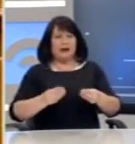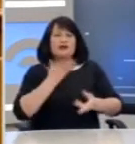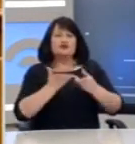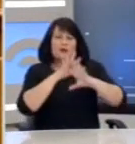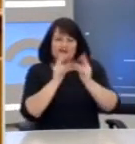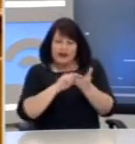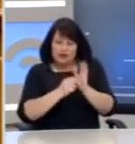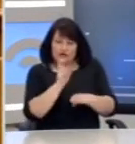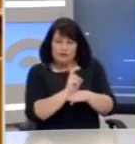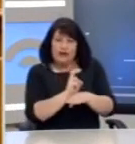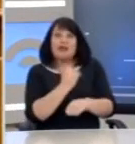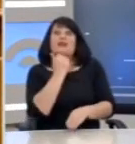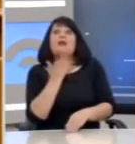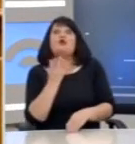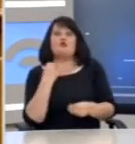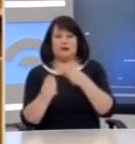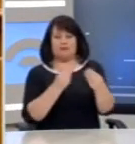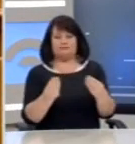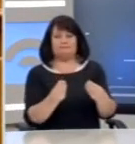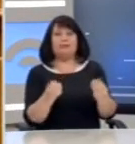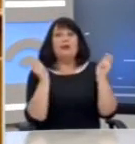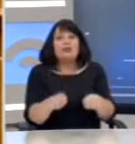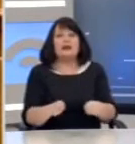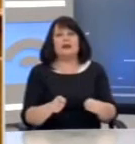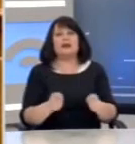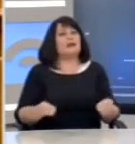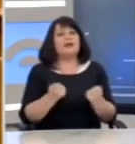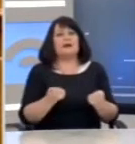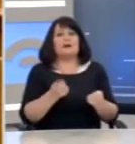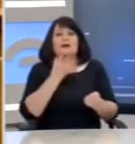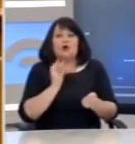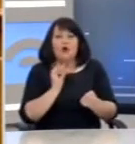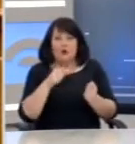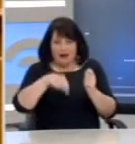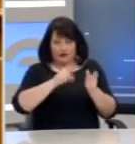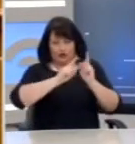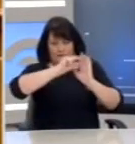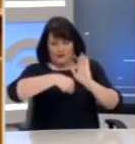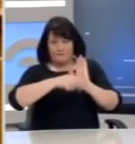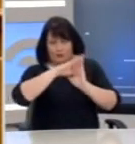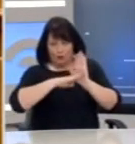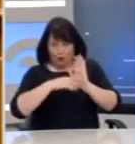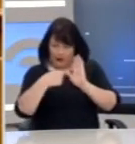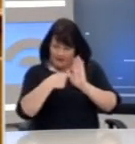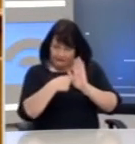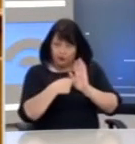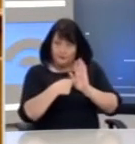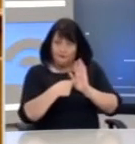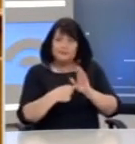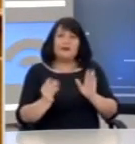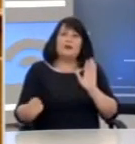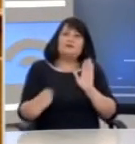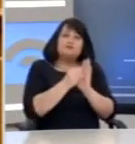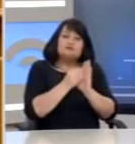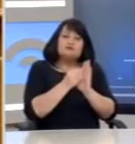δαπανών δεν είναι δυνατή. Δεν είναι δυνατή. Για το λόγο αυτό το μεσοπρόθεσμο πρόγραμμα δημοσιονομικής στρατηγικής ενσωματώνει